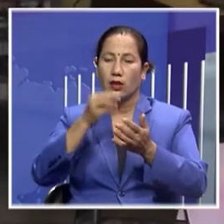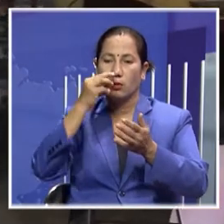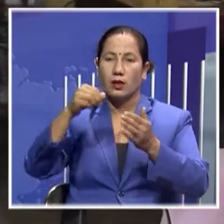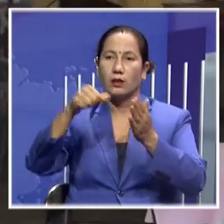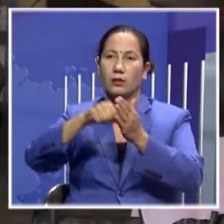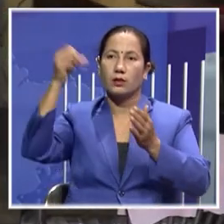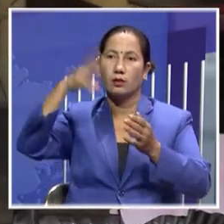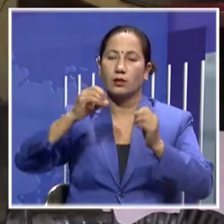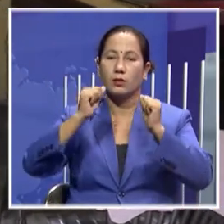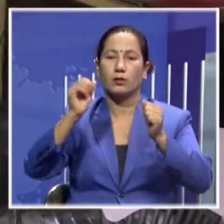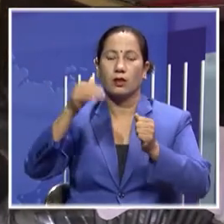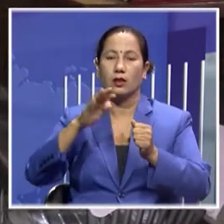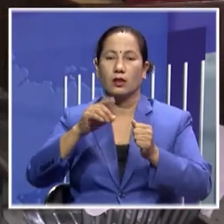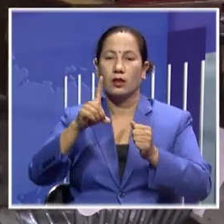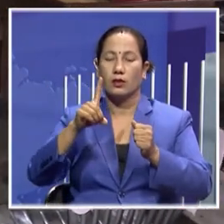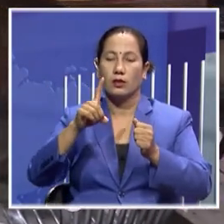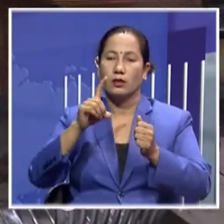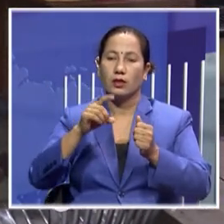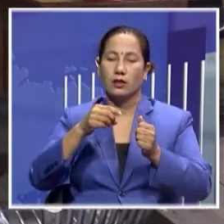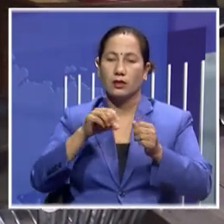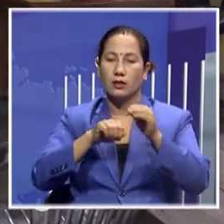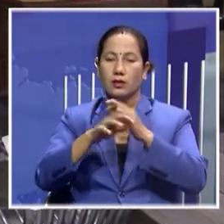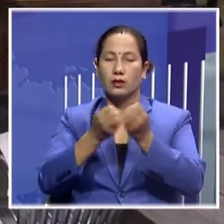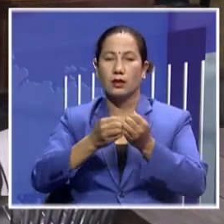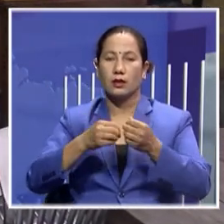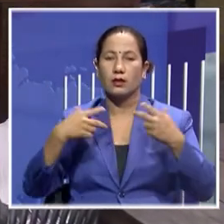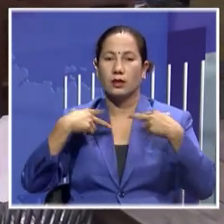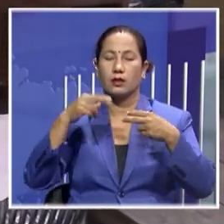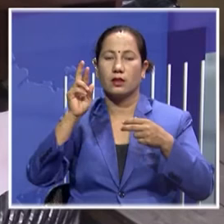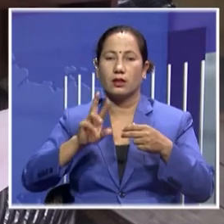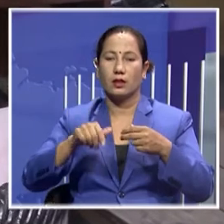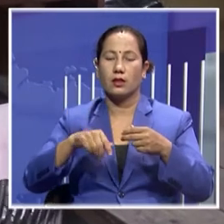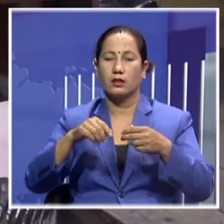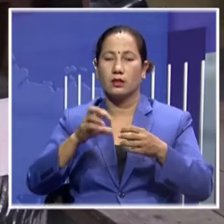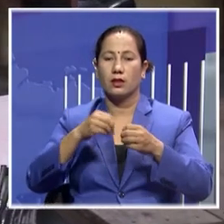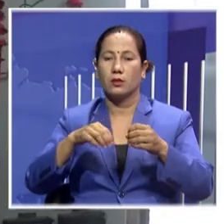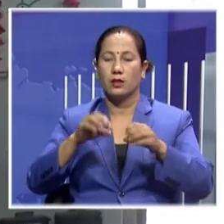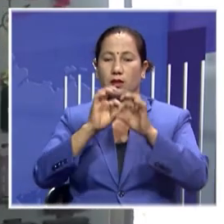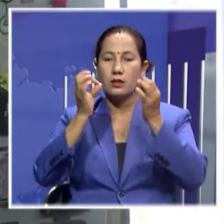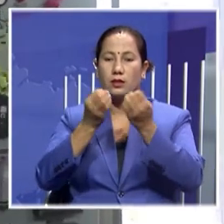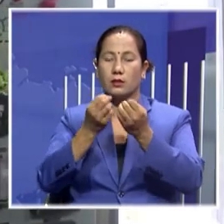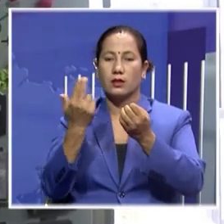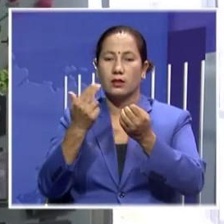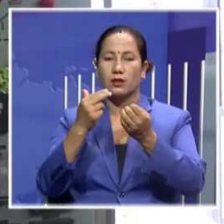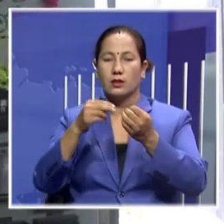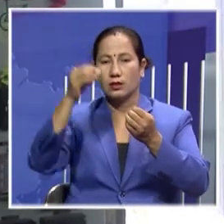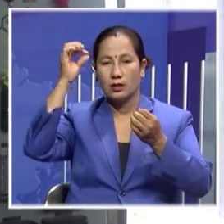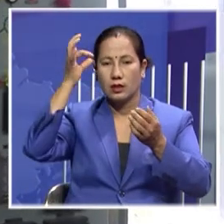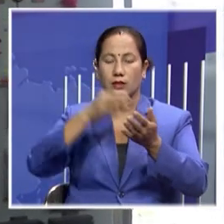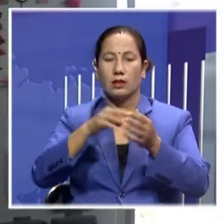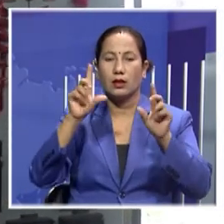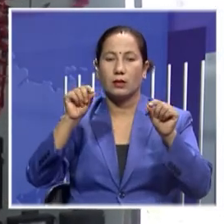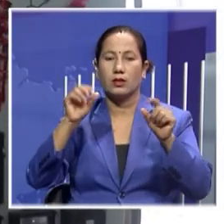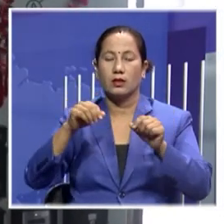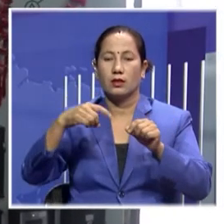आउन थालेको र एउटै फिटरबाट सञ्चालन गर्नुपर्ने बाध्यता रहेकाले यसतर्फ सम्बन्धित निकायको ध्यान जान आवश्यक छ।